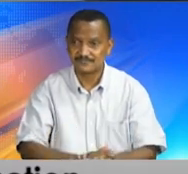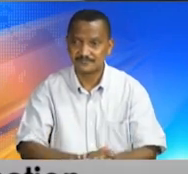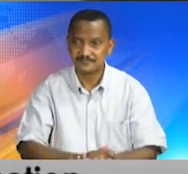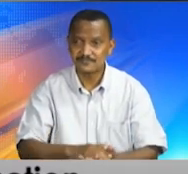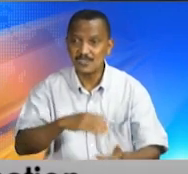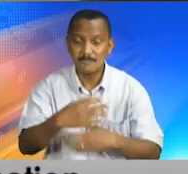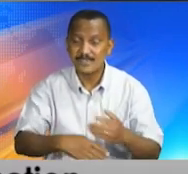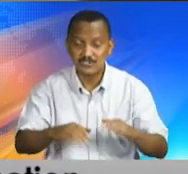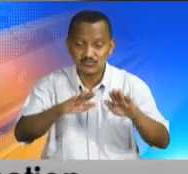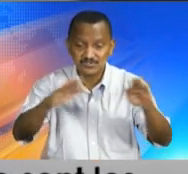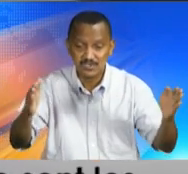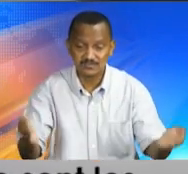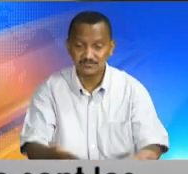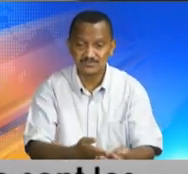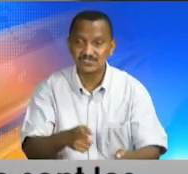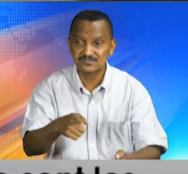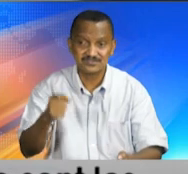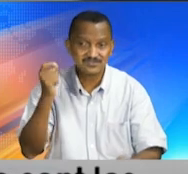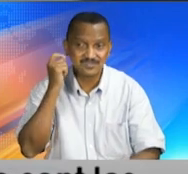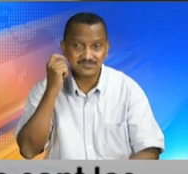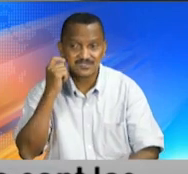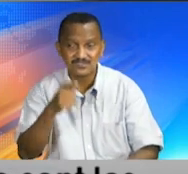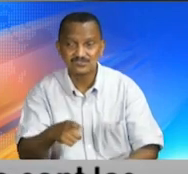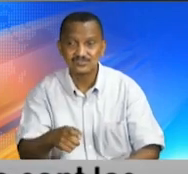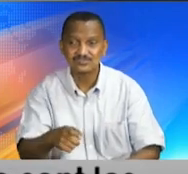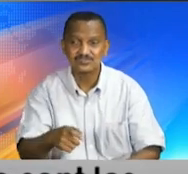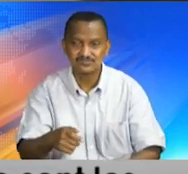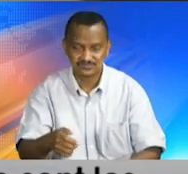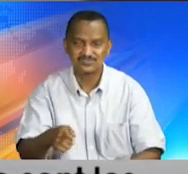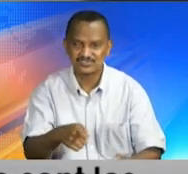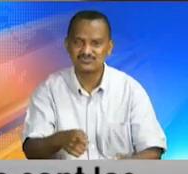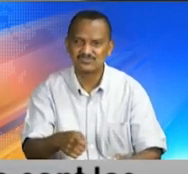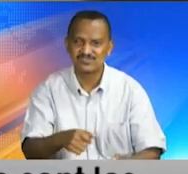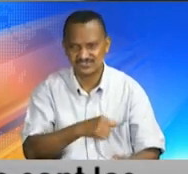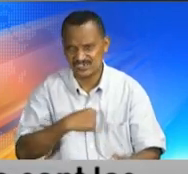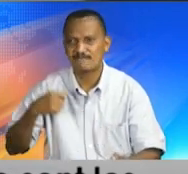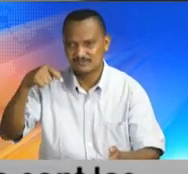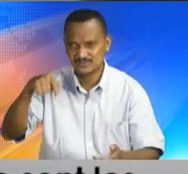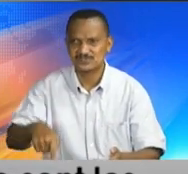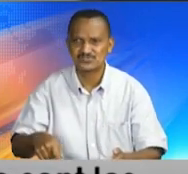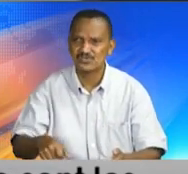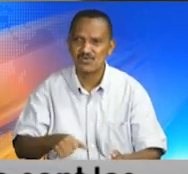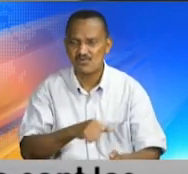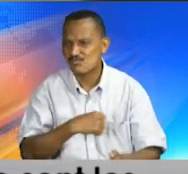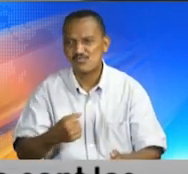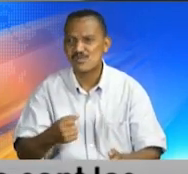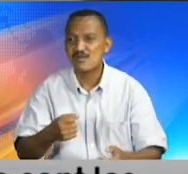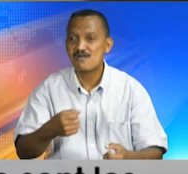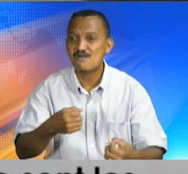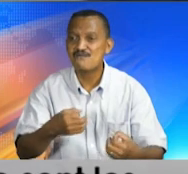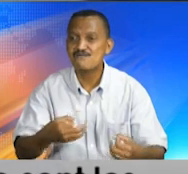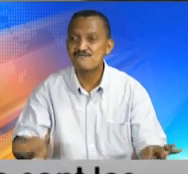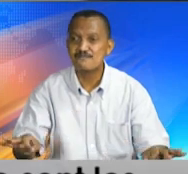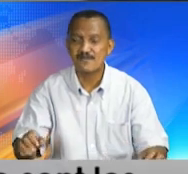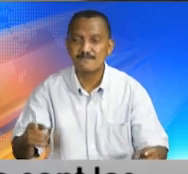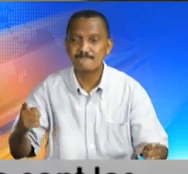trano tantely moderna ireo satria rahantsika malala tsara fa hatreto aloha dia mbola fomba fiompiana tantely